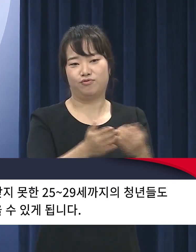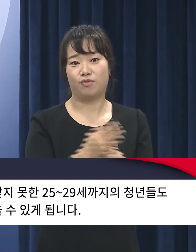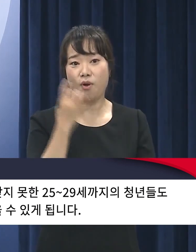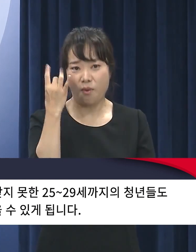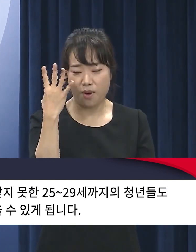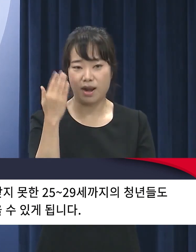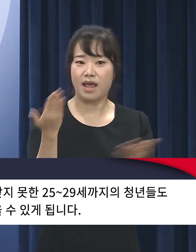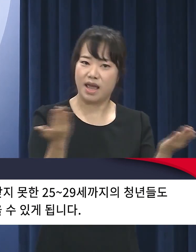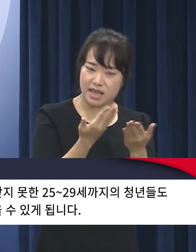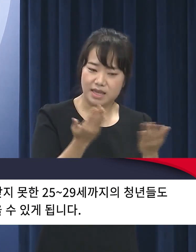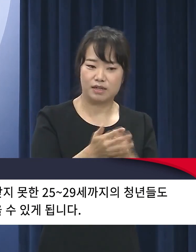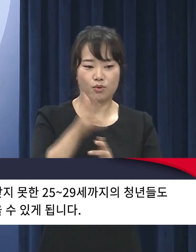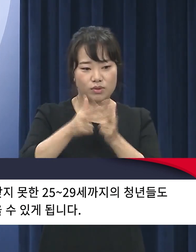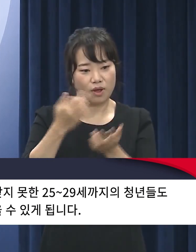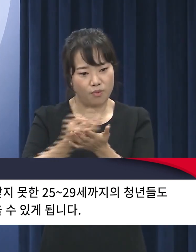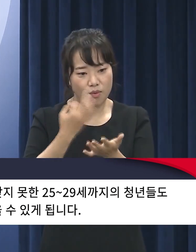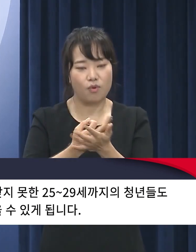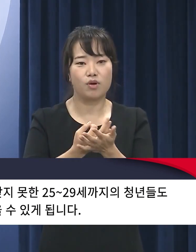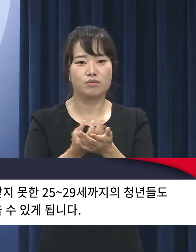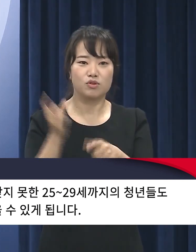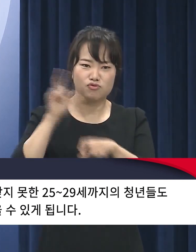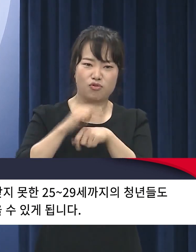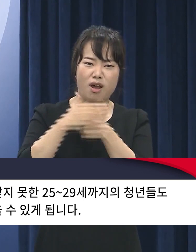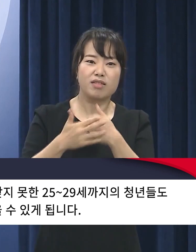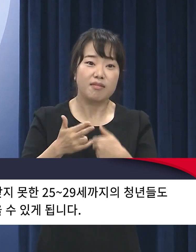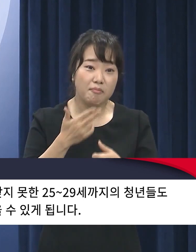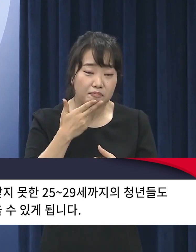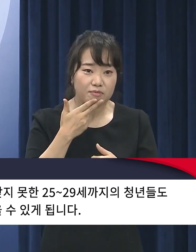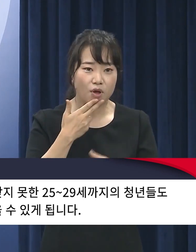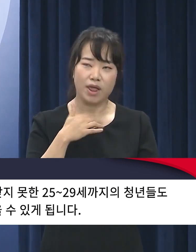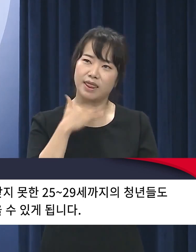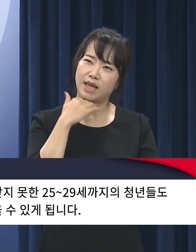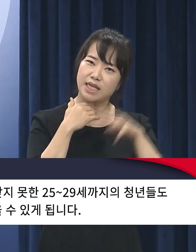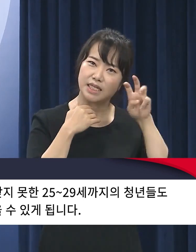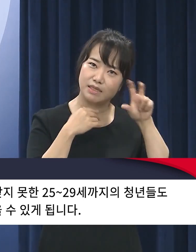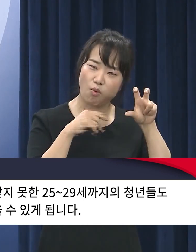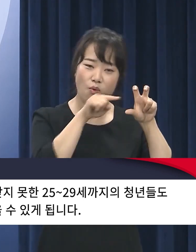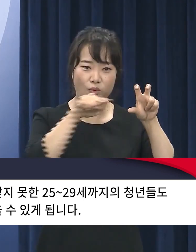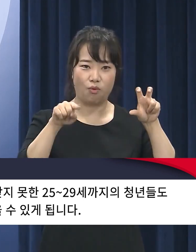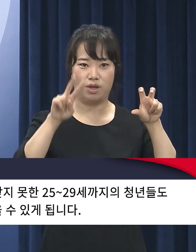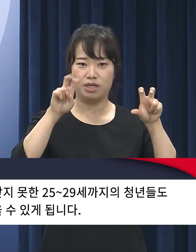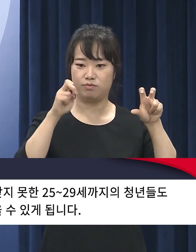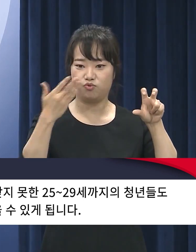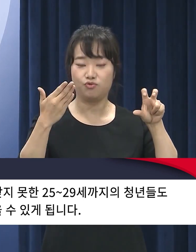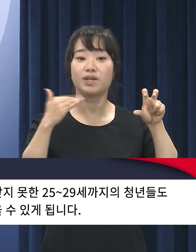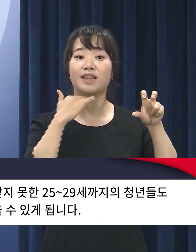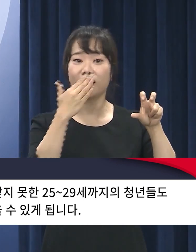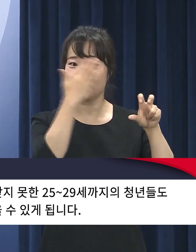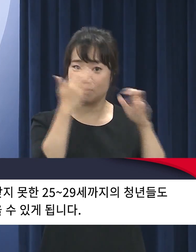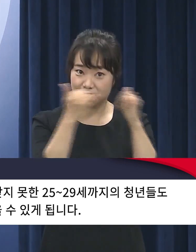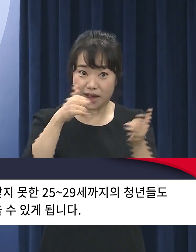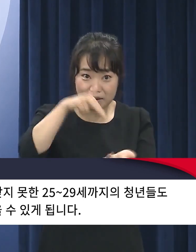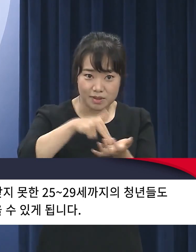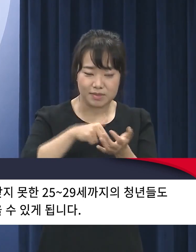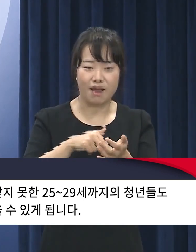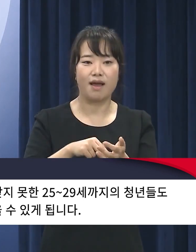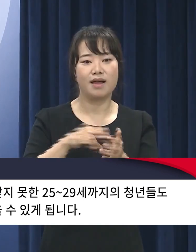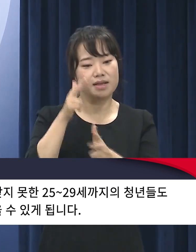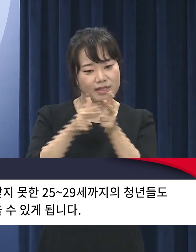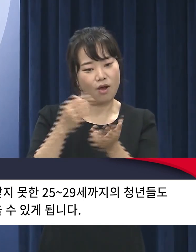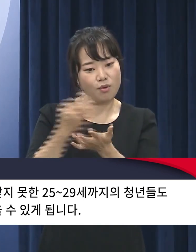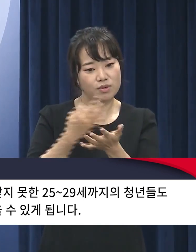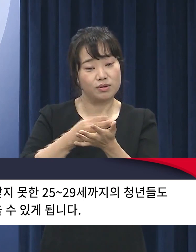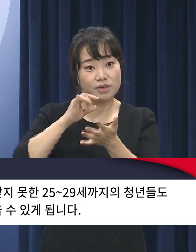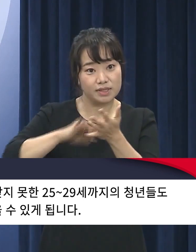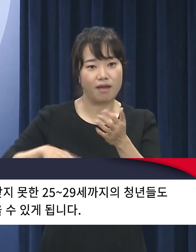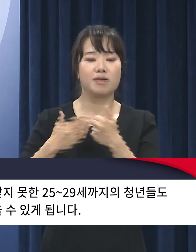기존의 근로사업소득 추가공제 혜택을 받지 못한 25세에서 29세까지의 청년들도 근로사업소득에